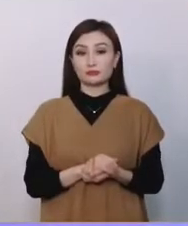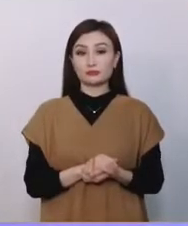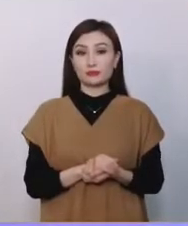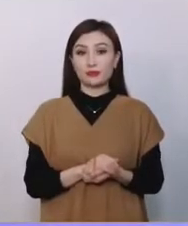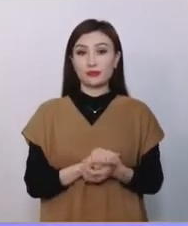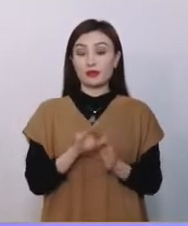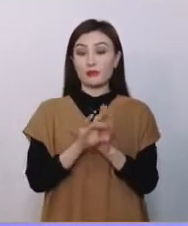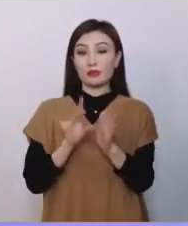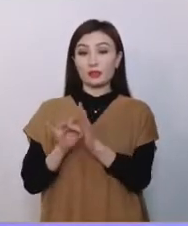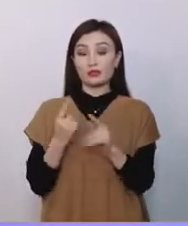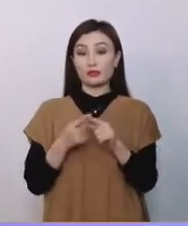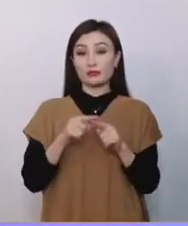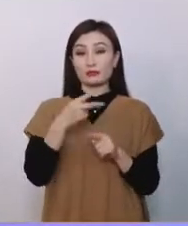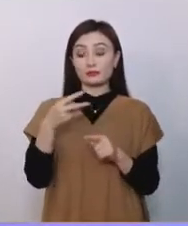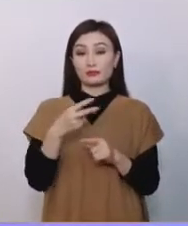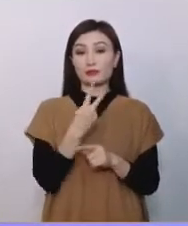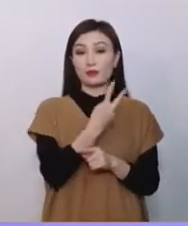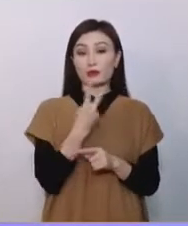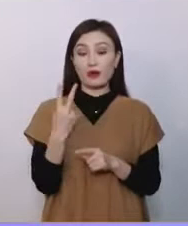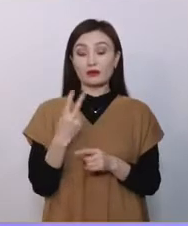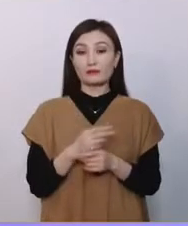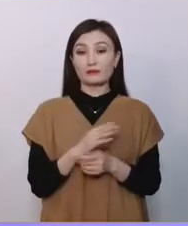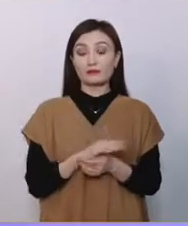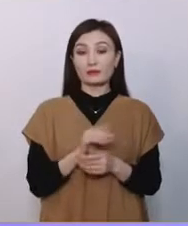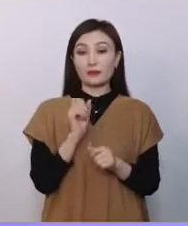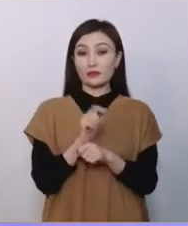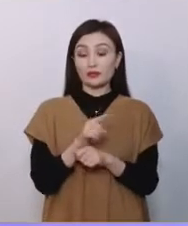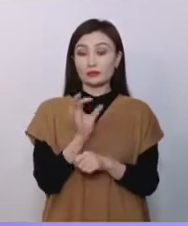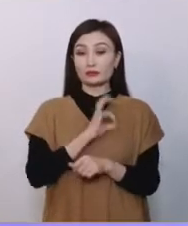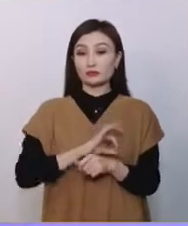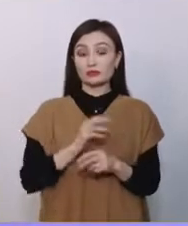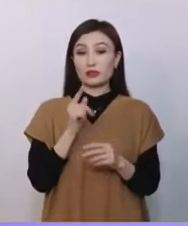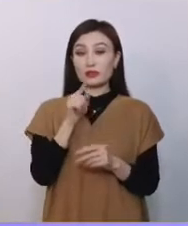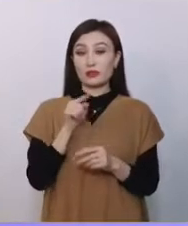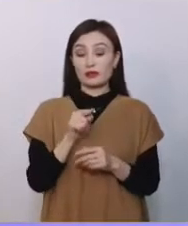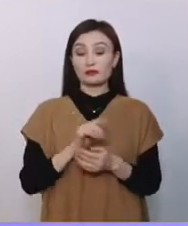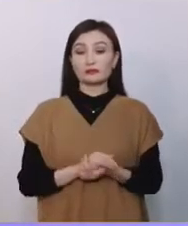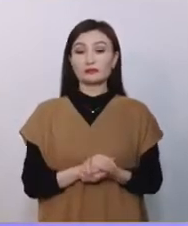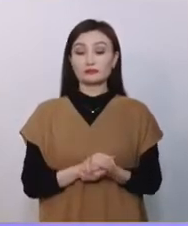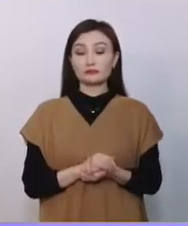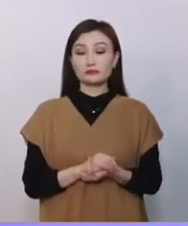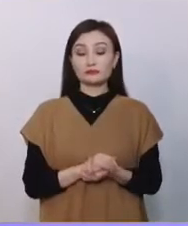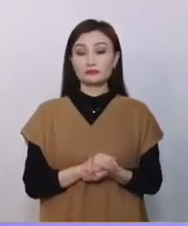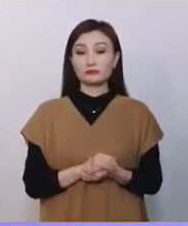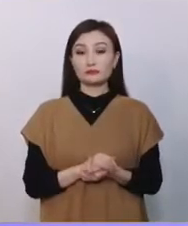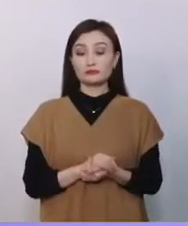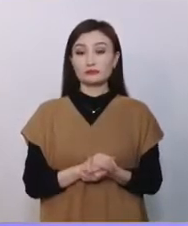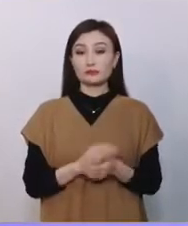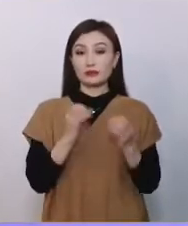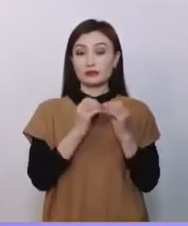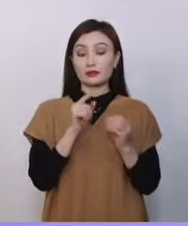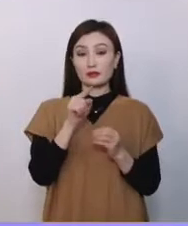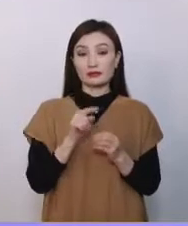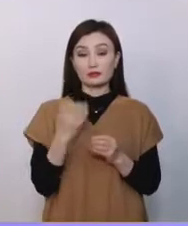подберите к этим равенством по два выражения используя деление 10